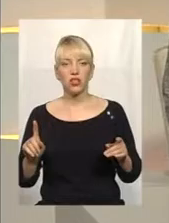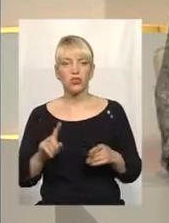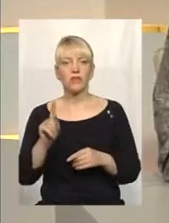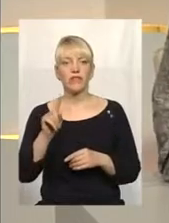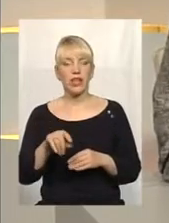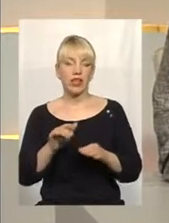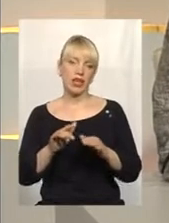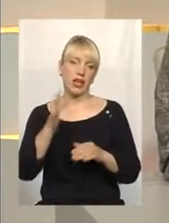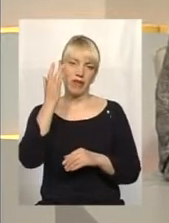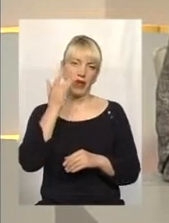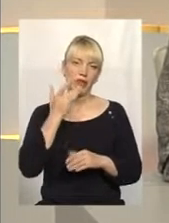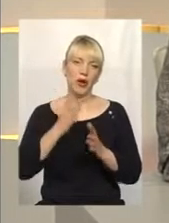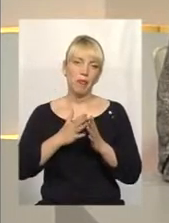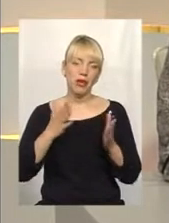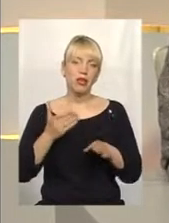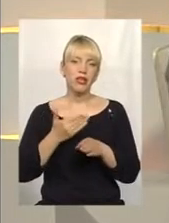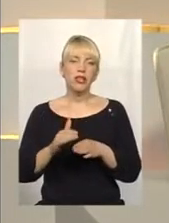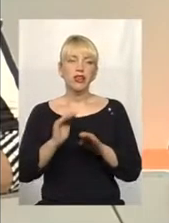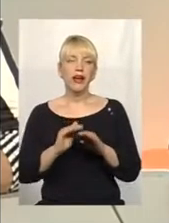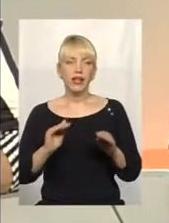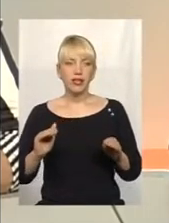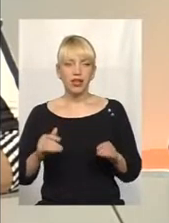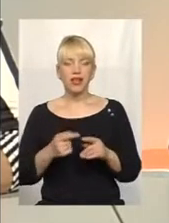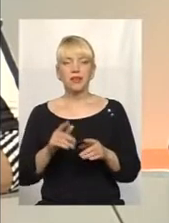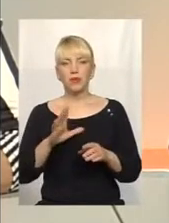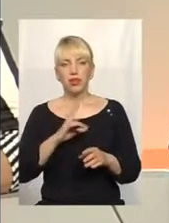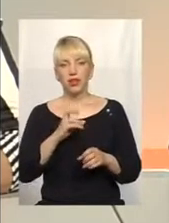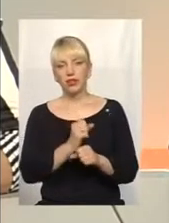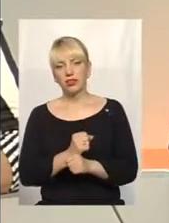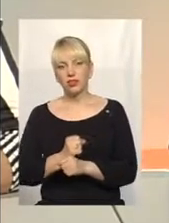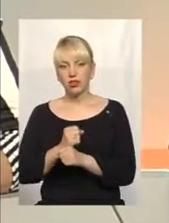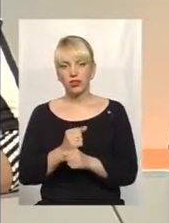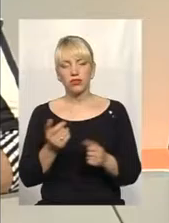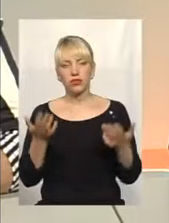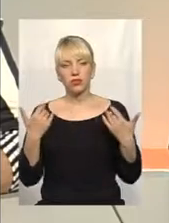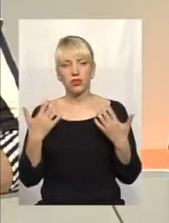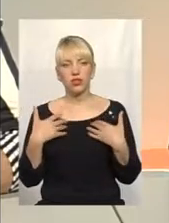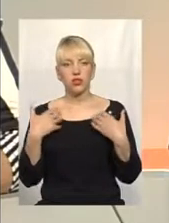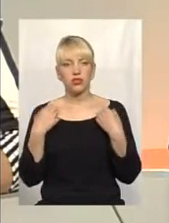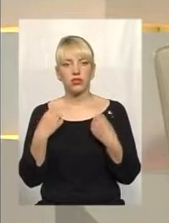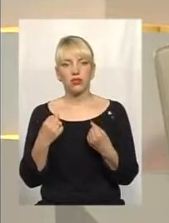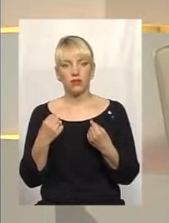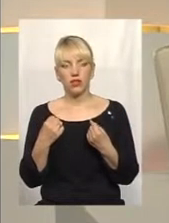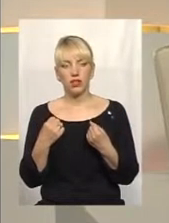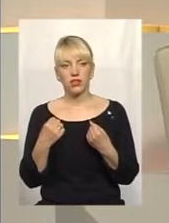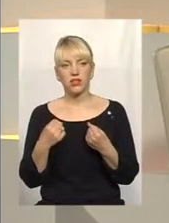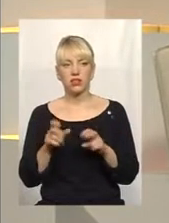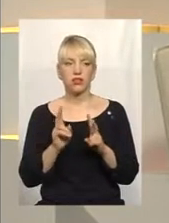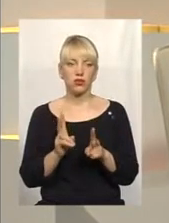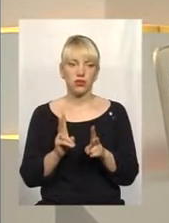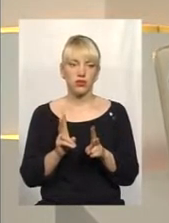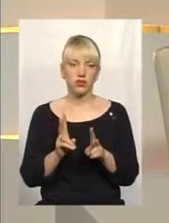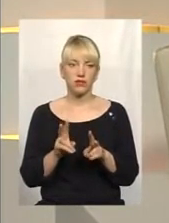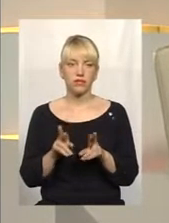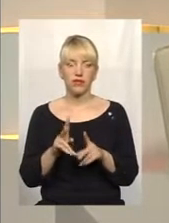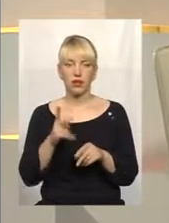влітку більша частина дітей, яка знаходиться на канікулах, відпочила, оздоровилася. Хтось, так